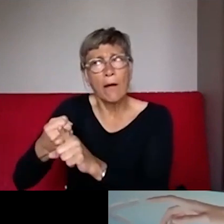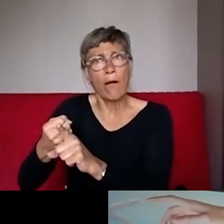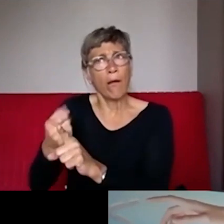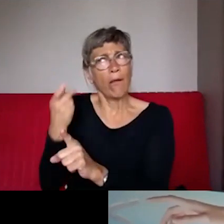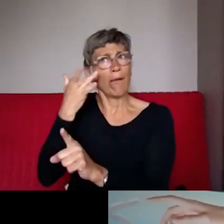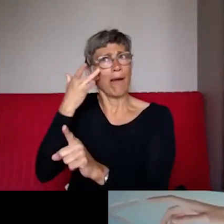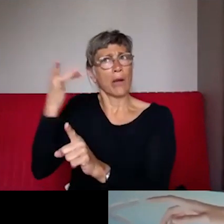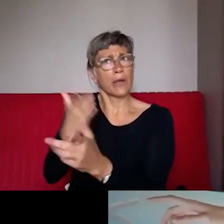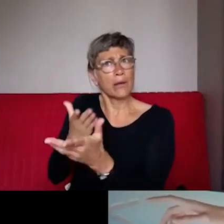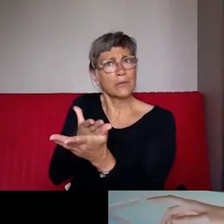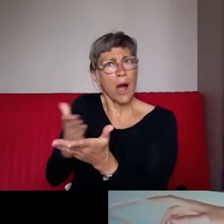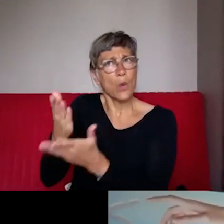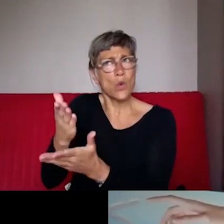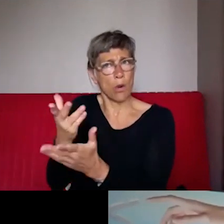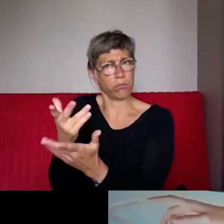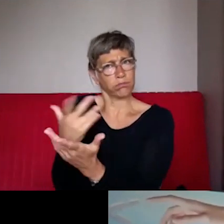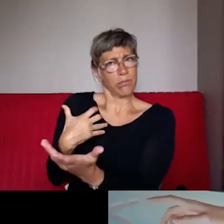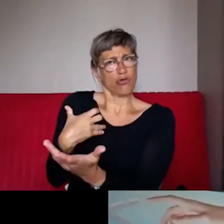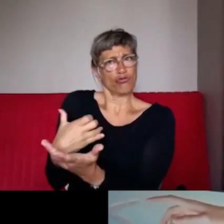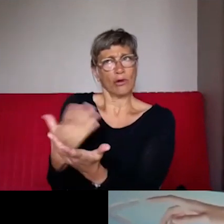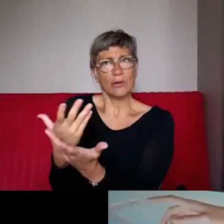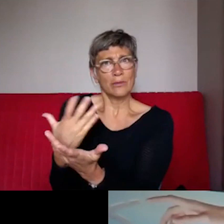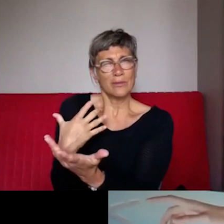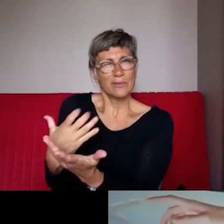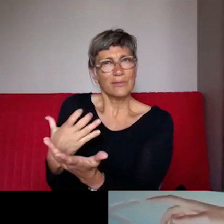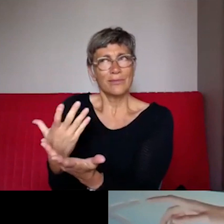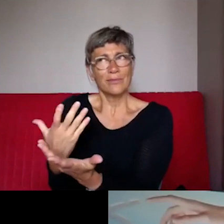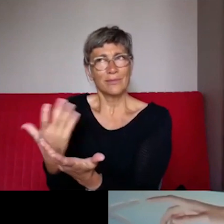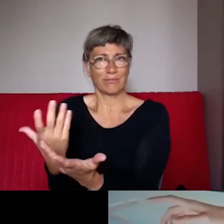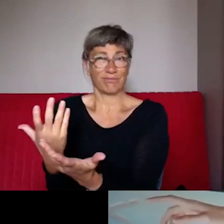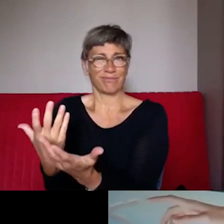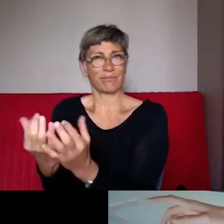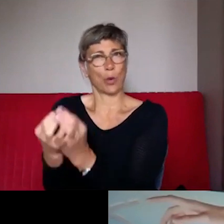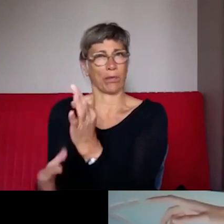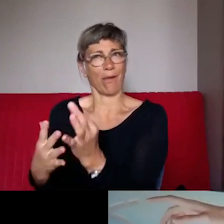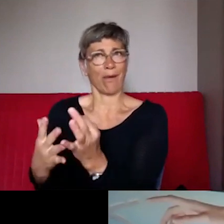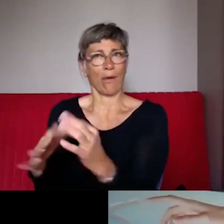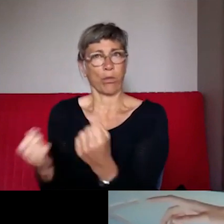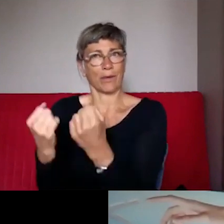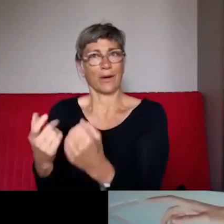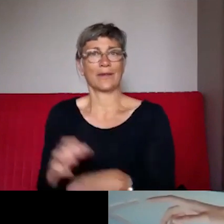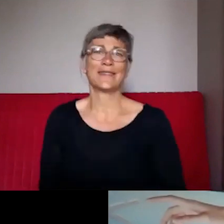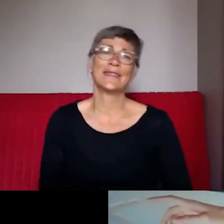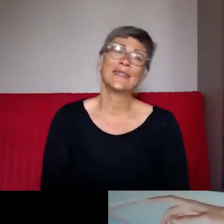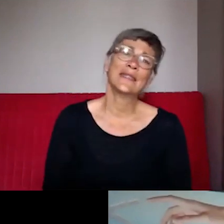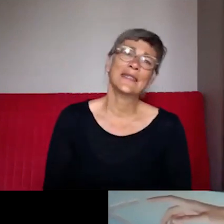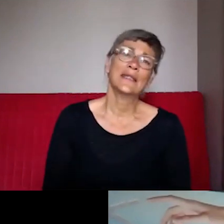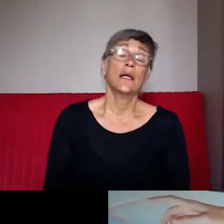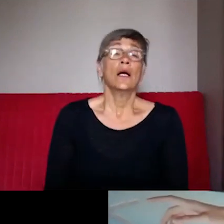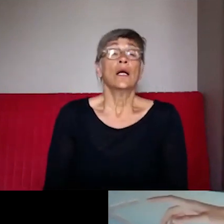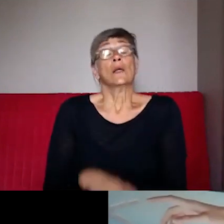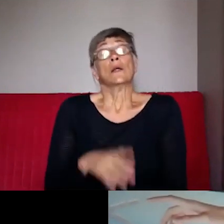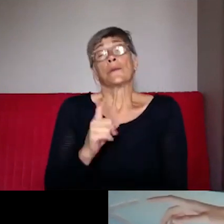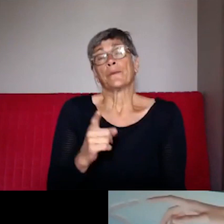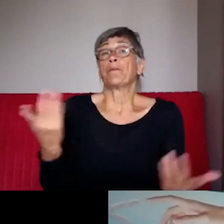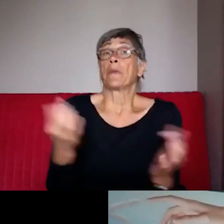ce parcours n'est pas extrêmement riche pour faire un bilan de compétences? Ah, tout à fait. Quand on fait un bilan de compétences, on